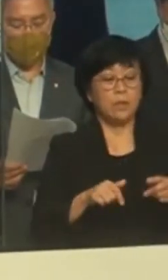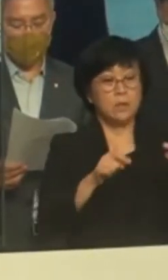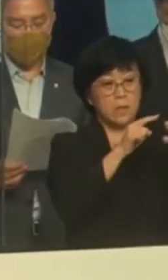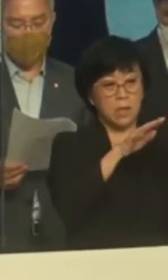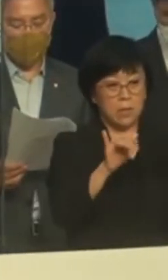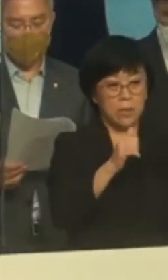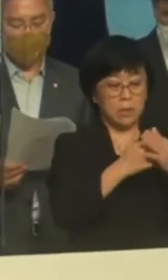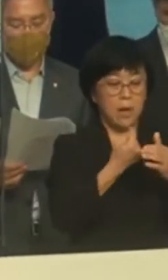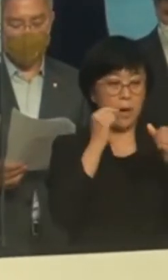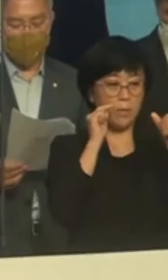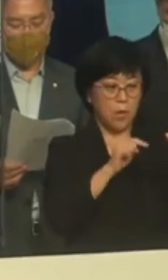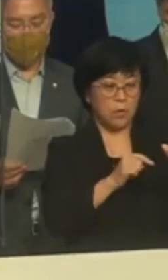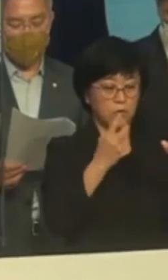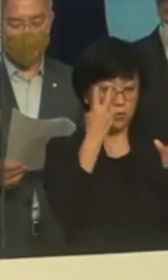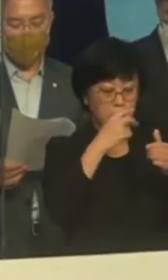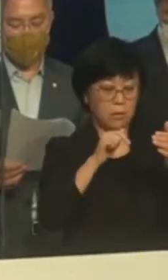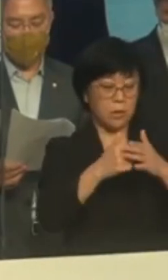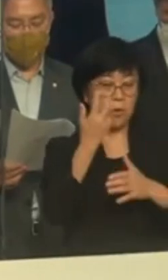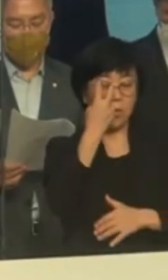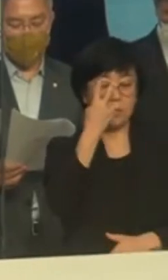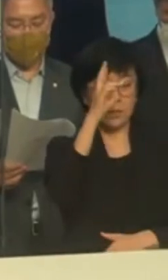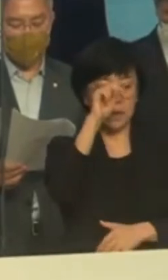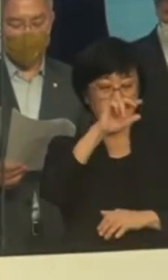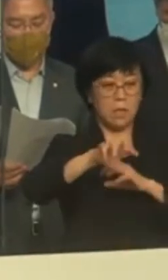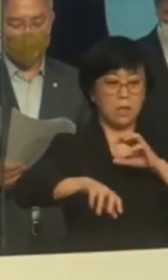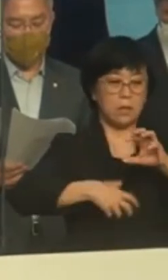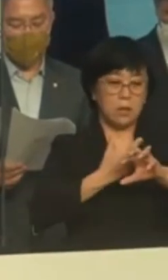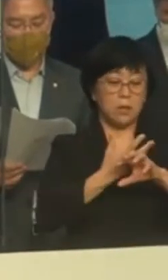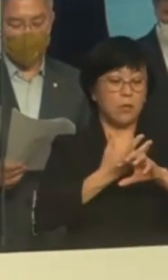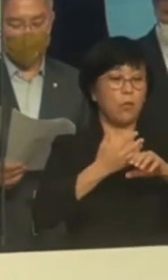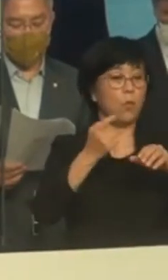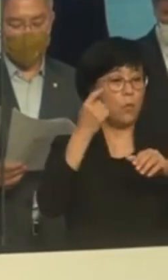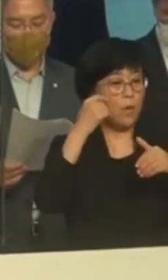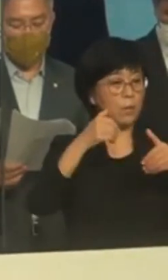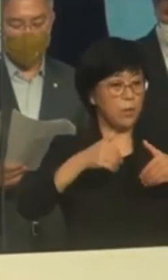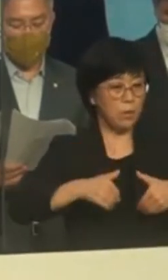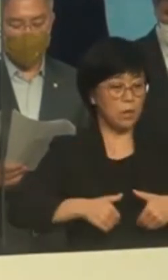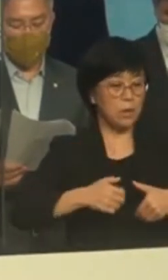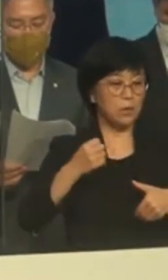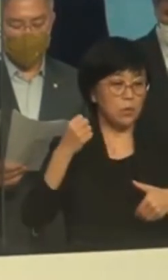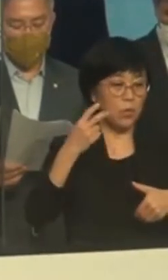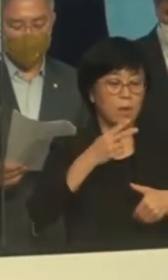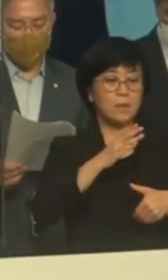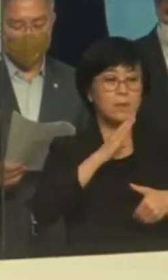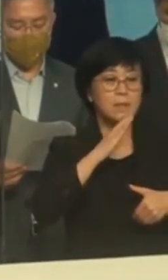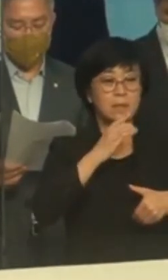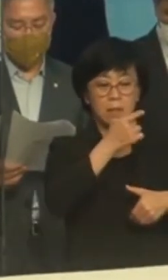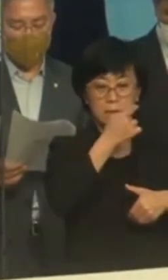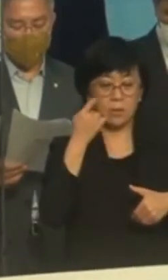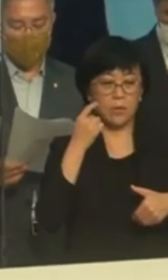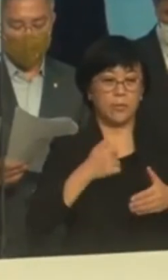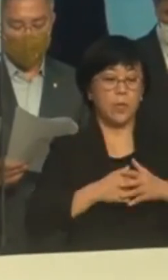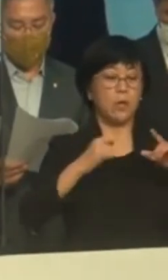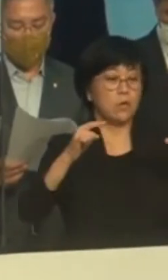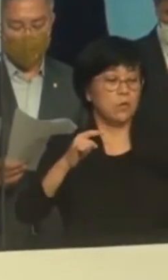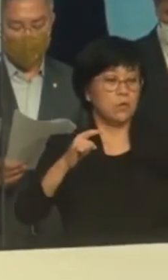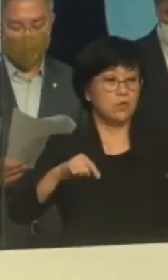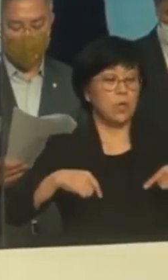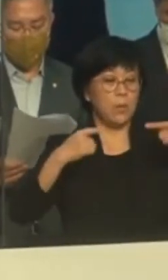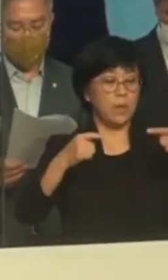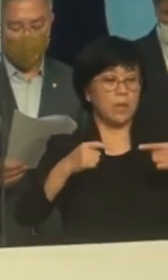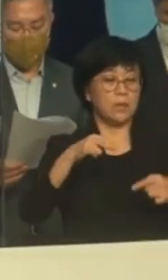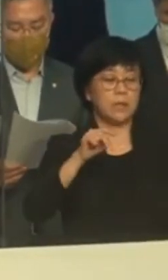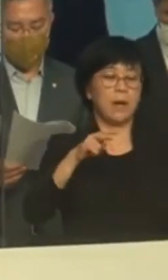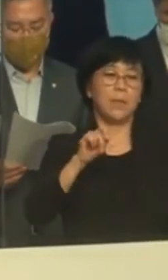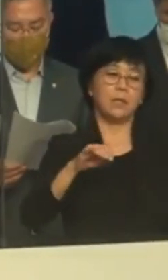대한 하명수사 의혹은 검찰 개혁이 왜 필요한지 보여주는 또 하나의 실증입니다. 수레바퀴를 사마귀가 막을